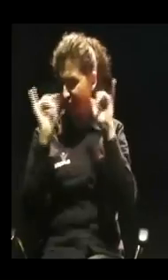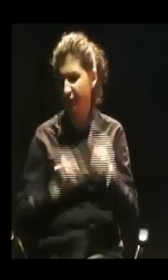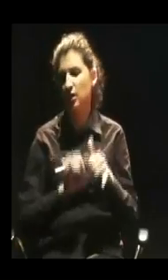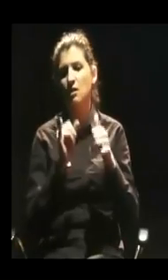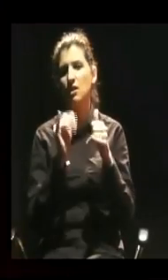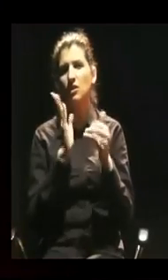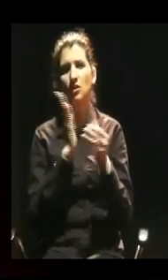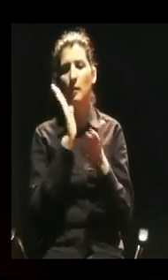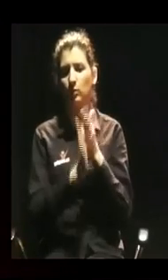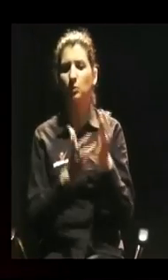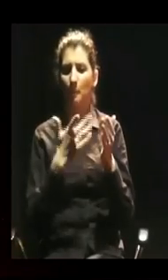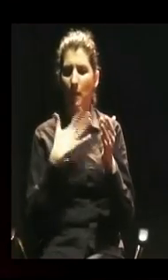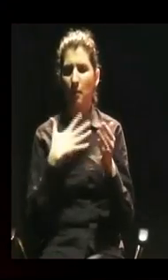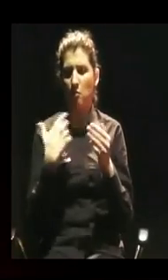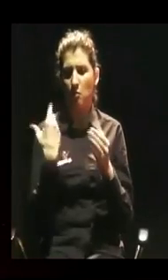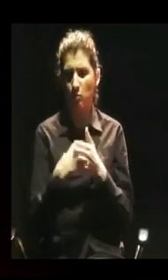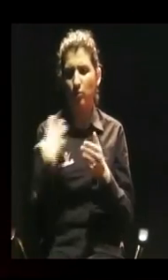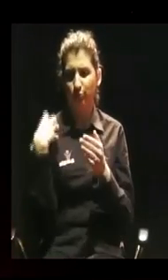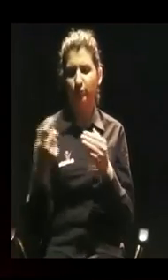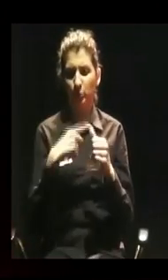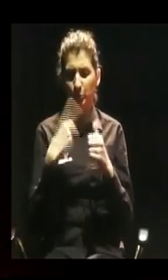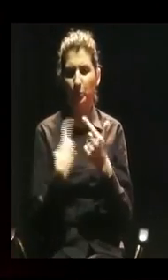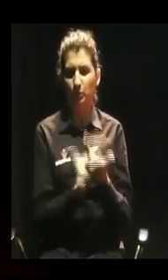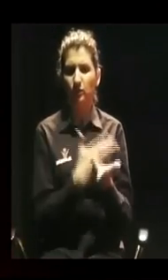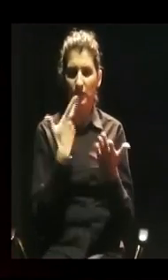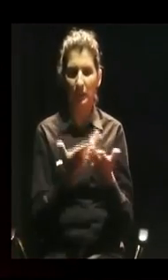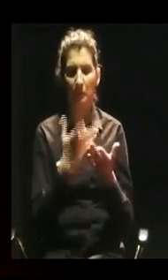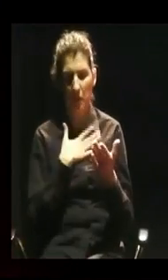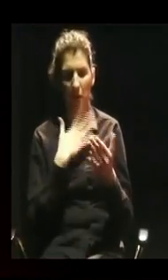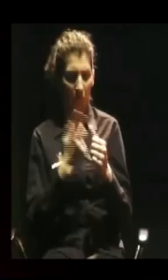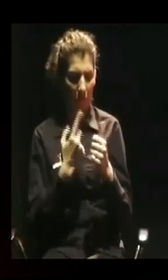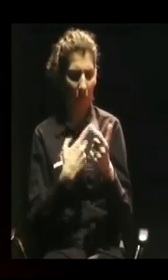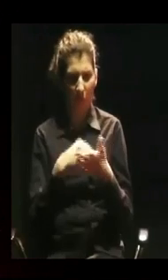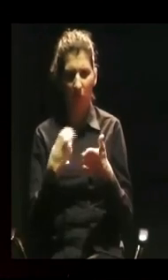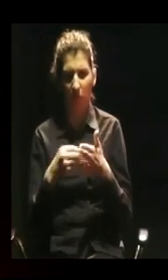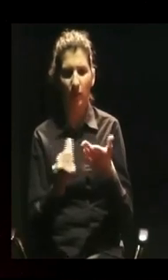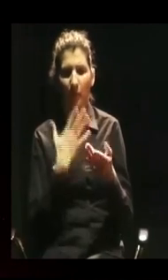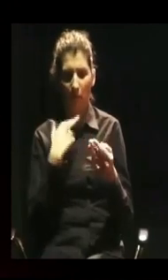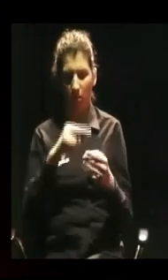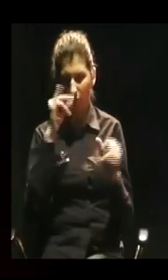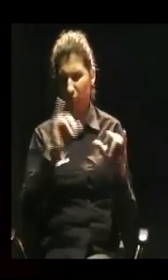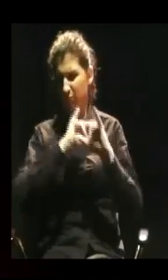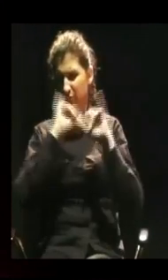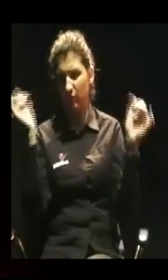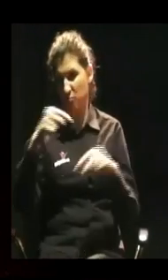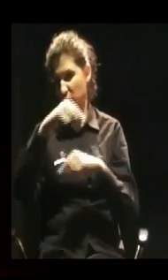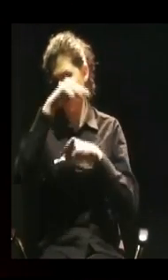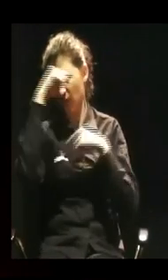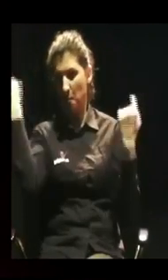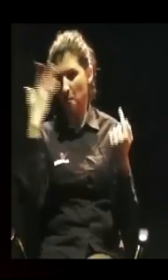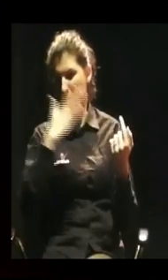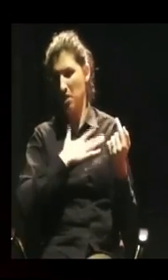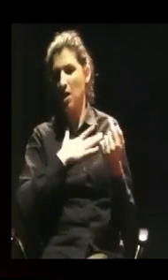życia poprzez to, co posiadamy w sensie właśnie materialnym, jest wtórne